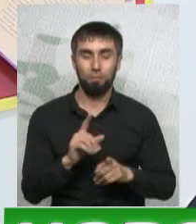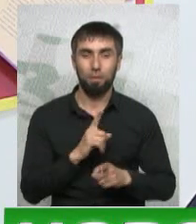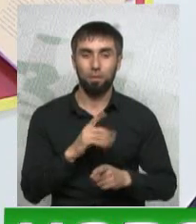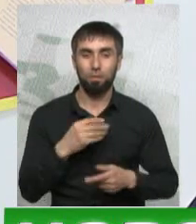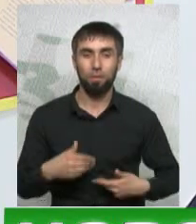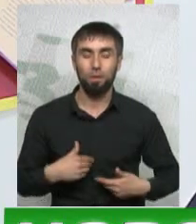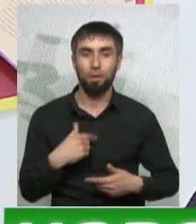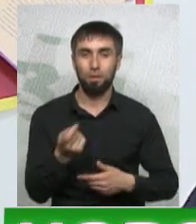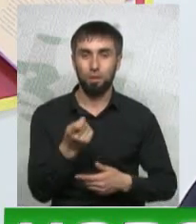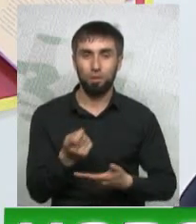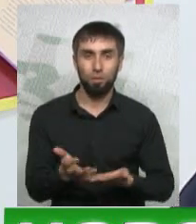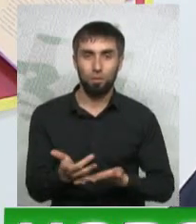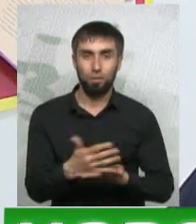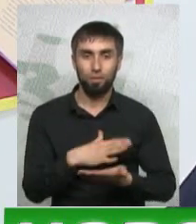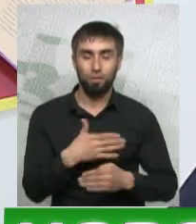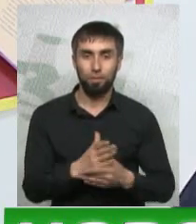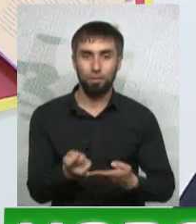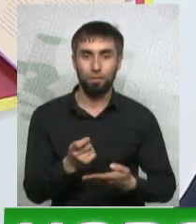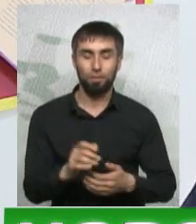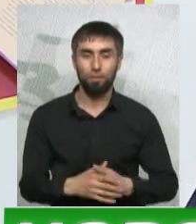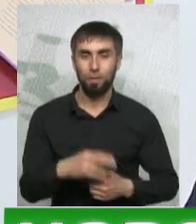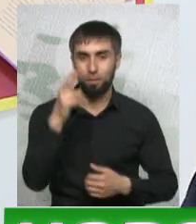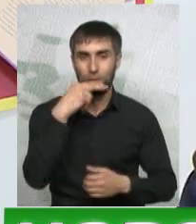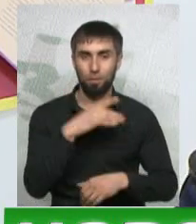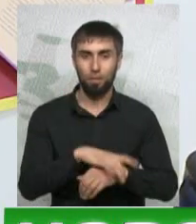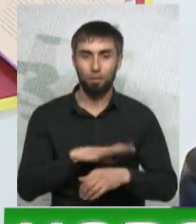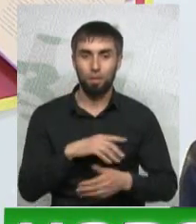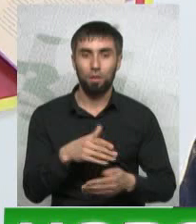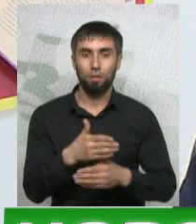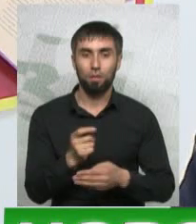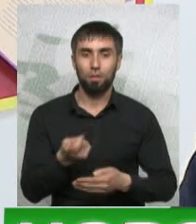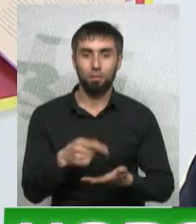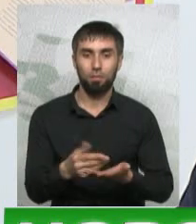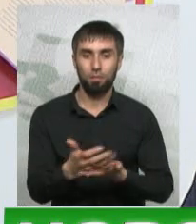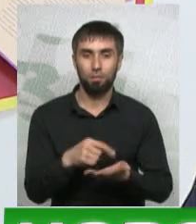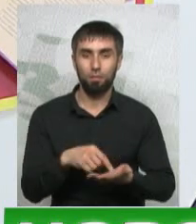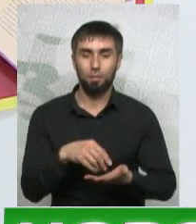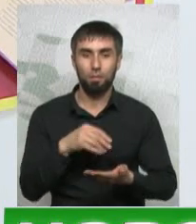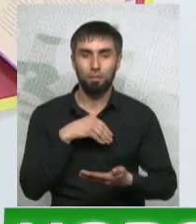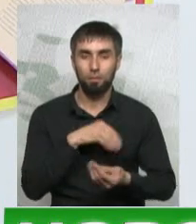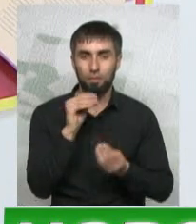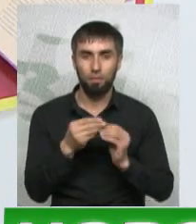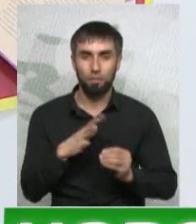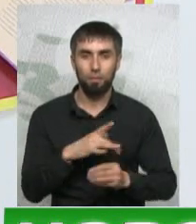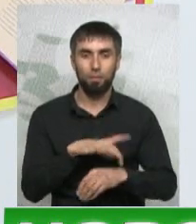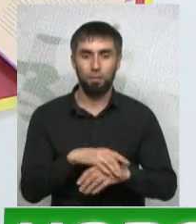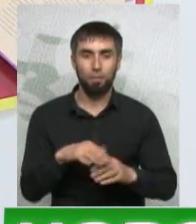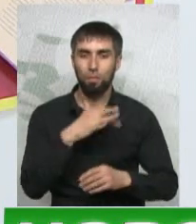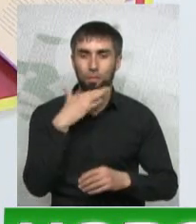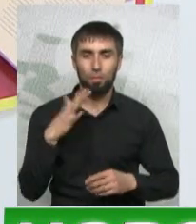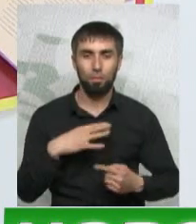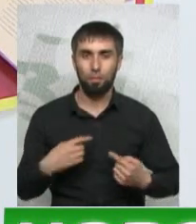Как гулди да хоч, что еда ляса чила, кизга как гулди это хайдер. Халу айша сар, халу айша. Ли сабабус халу